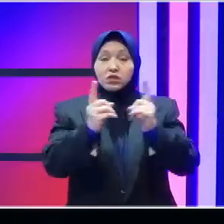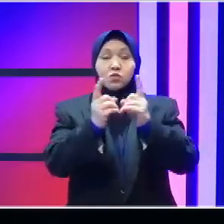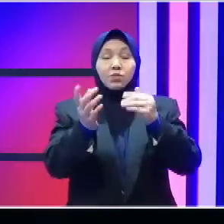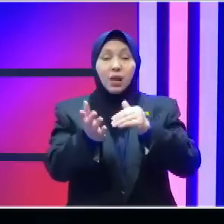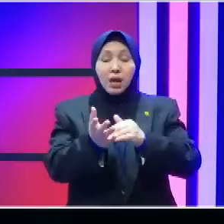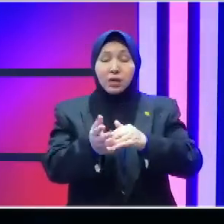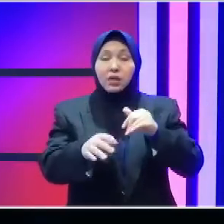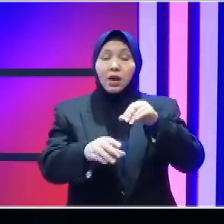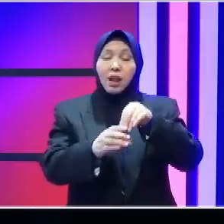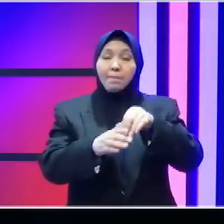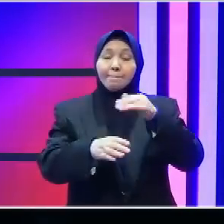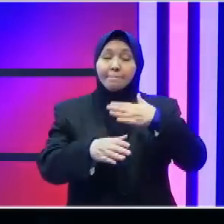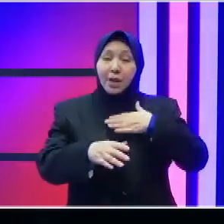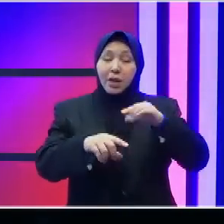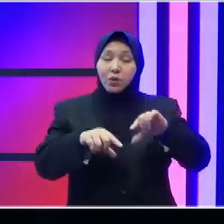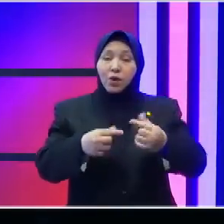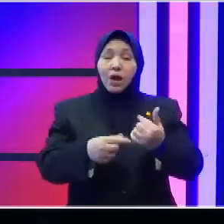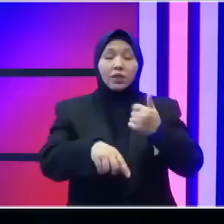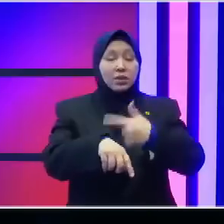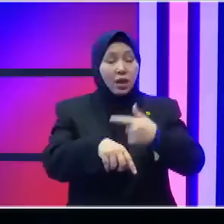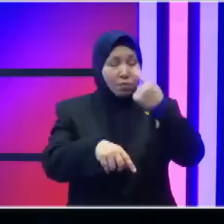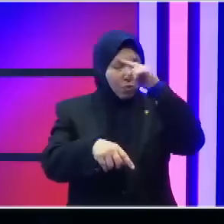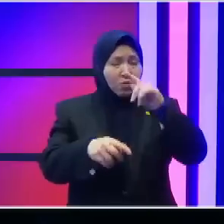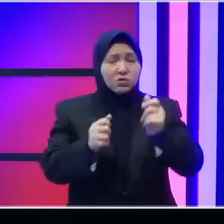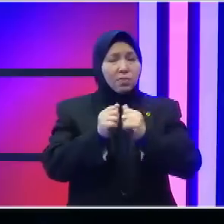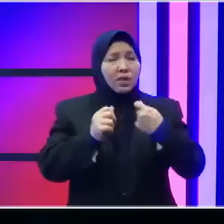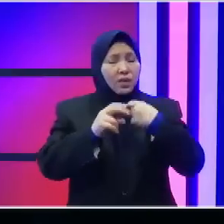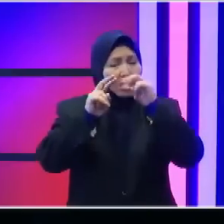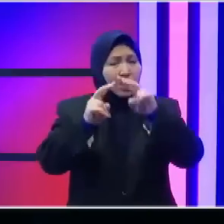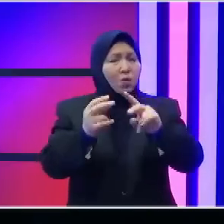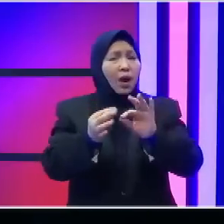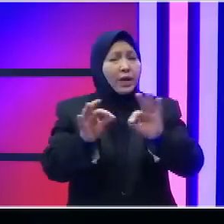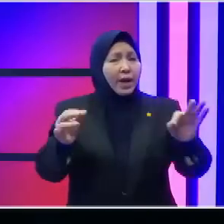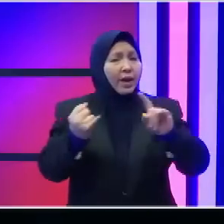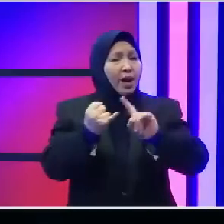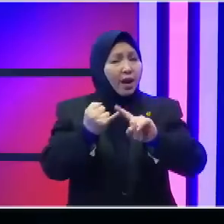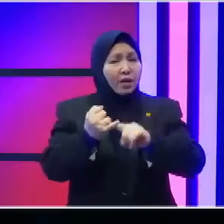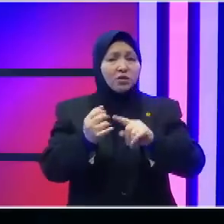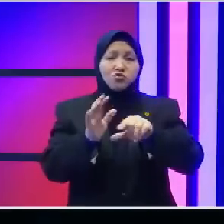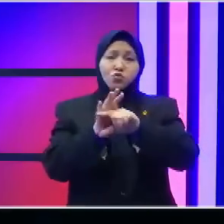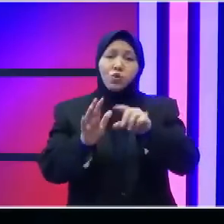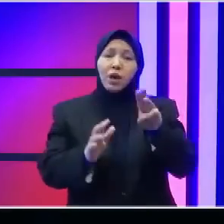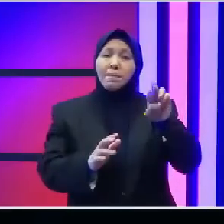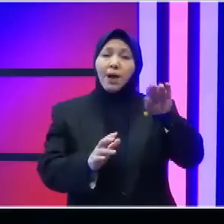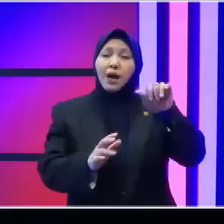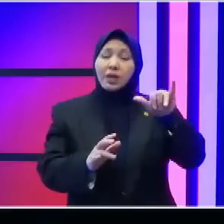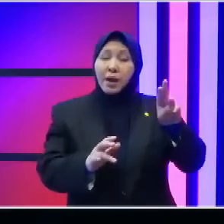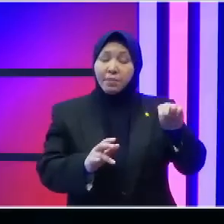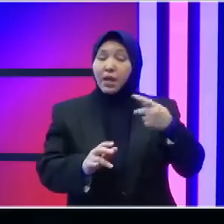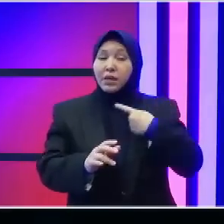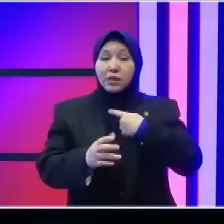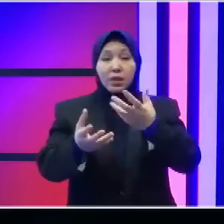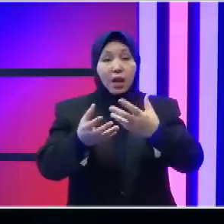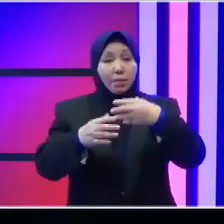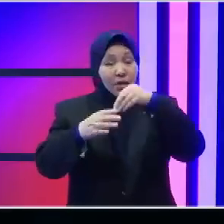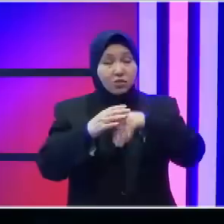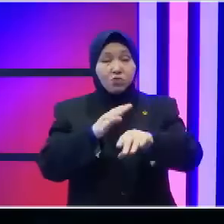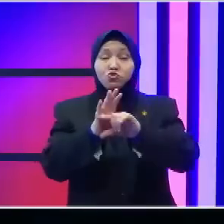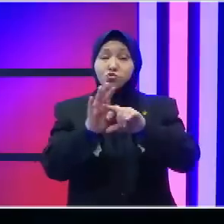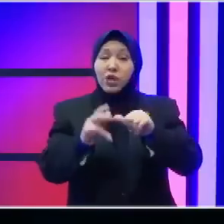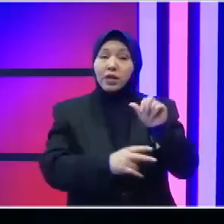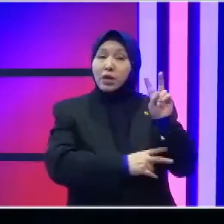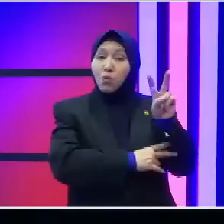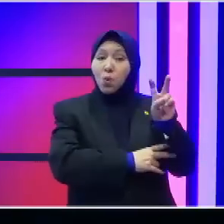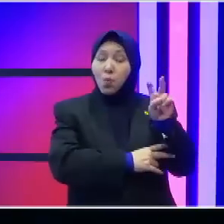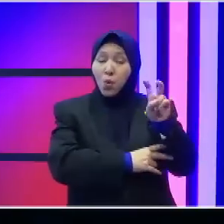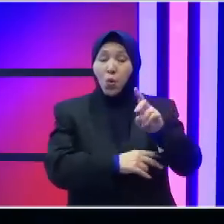Quran Time pada hari ini untuk sama-sama kita melihat kepada bahagian akhir daripada surah Maryam, dan kita ingin memasuki kepada surah yang